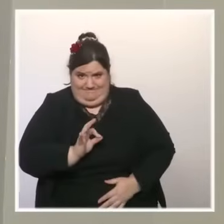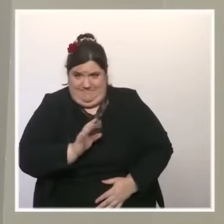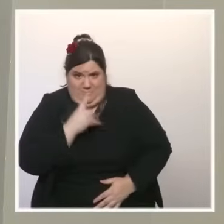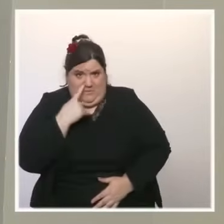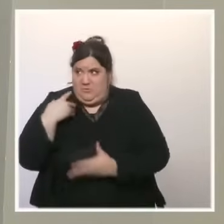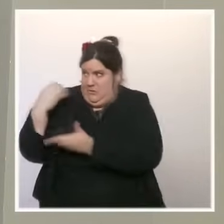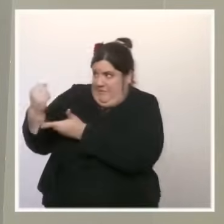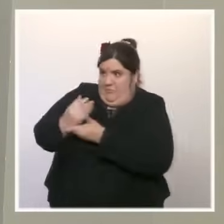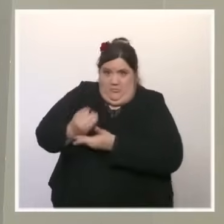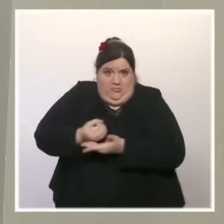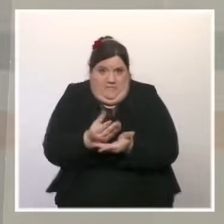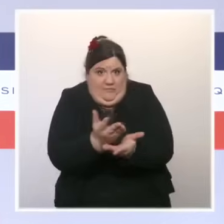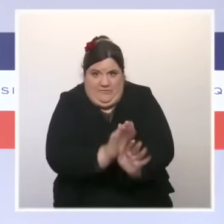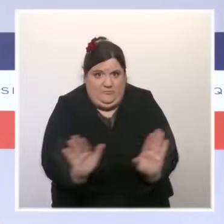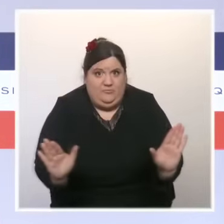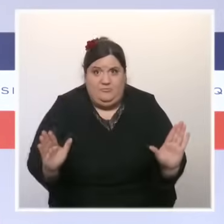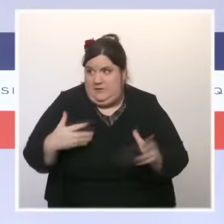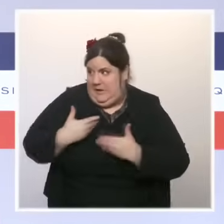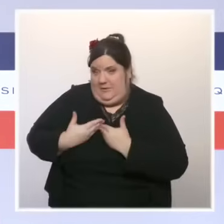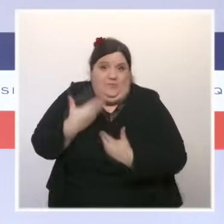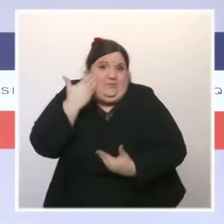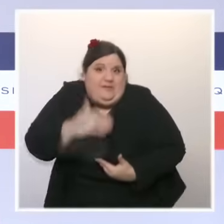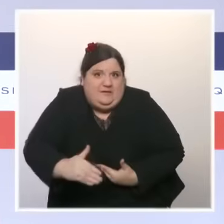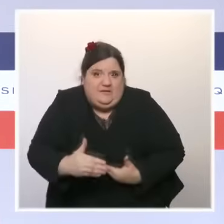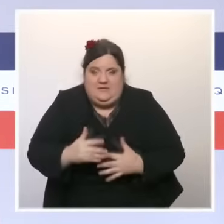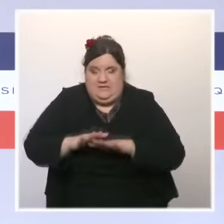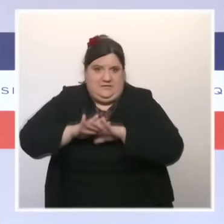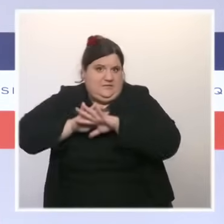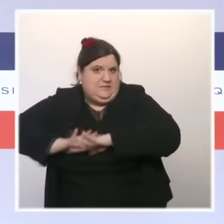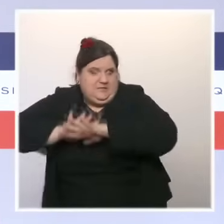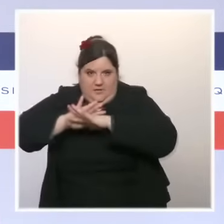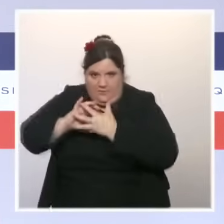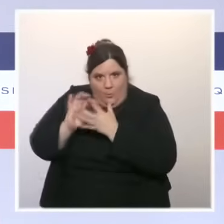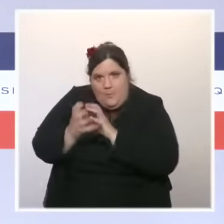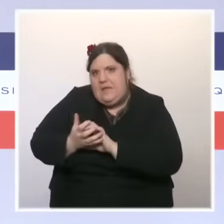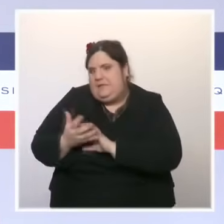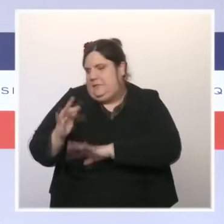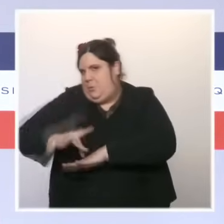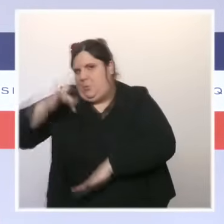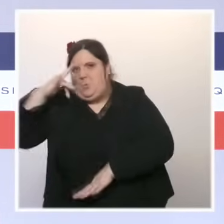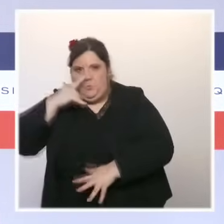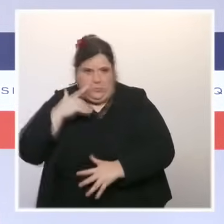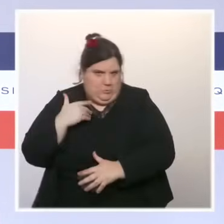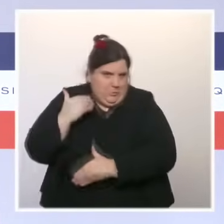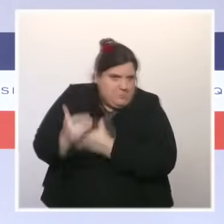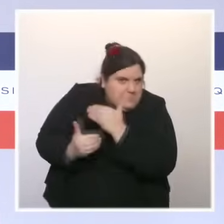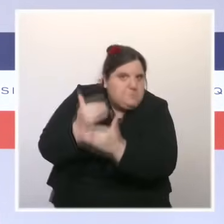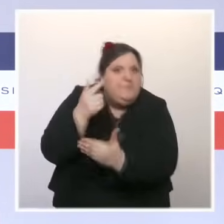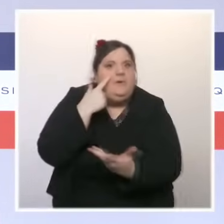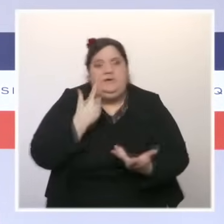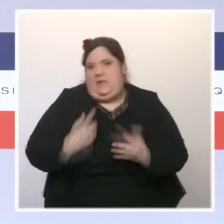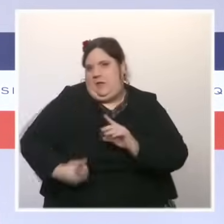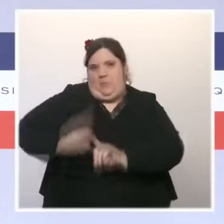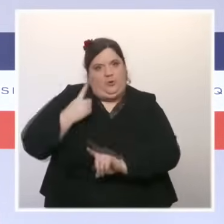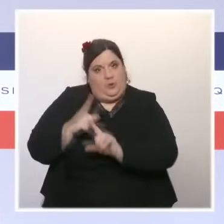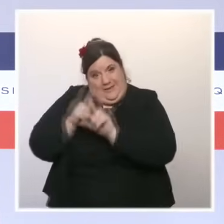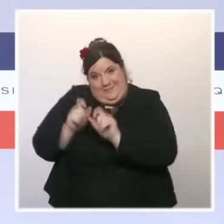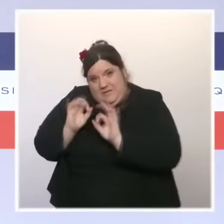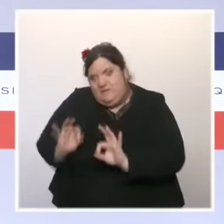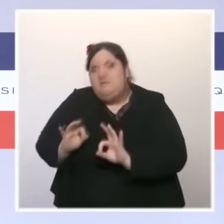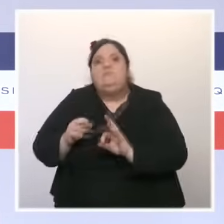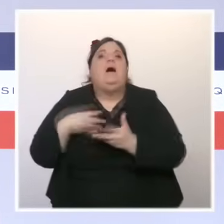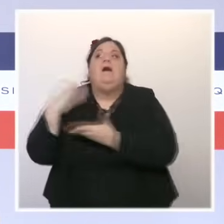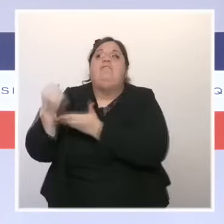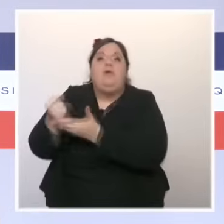Je vous donne les informations que j'ai à date. Vous le savez très bien que c'est très complexe, très minutieux. Et il est important aussi de faire attention aux